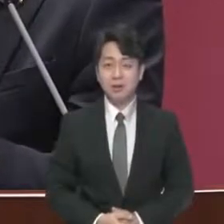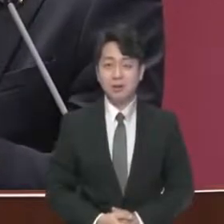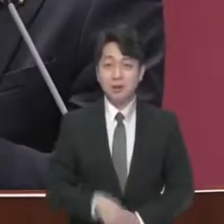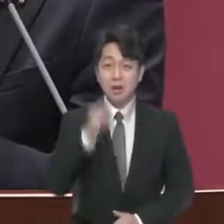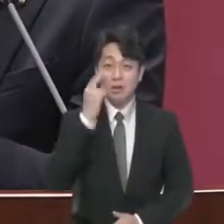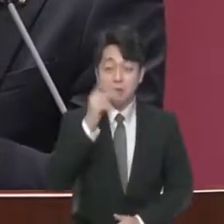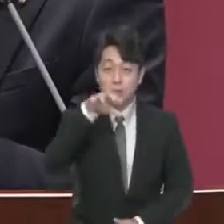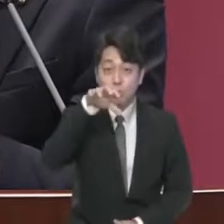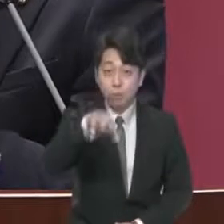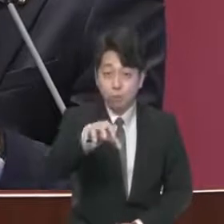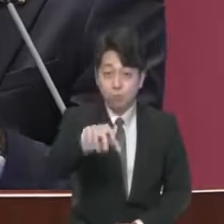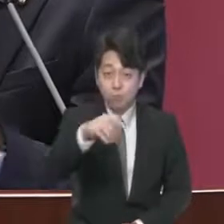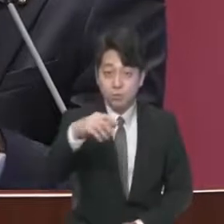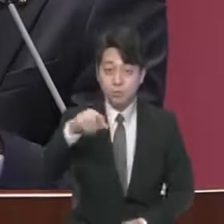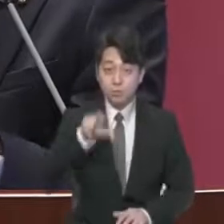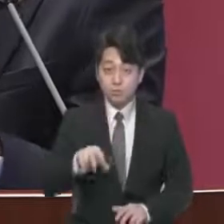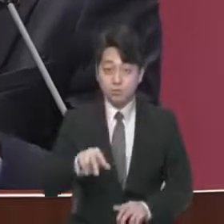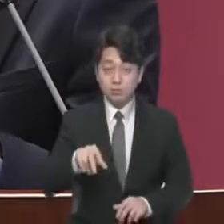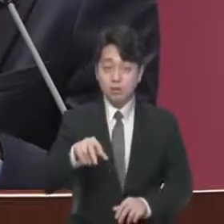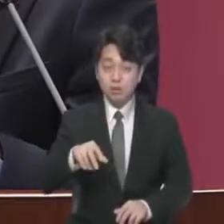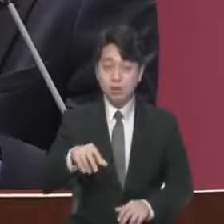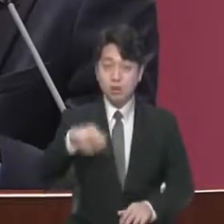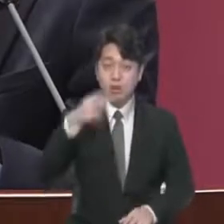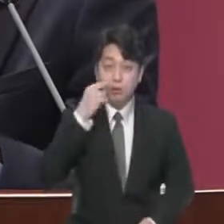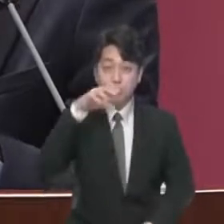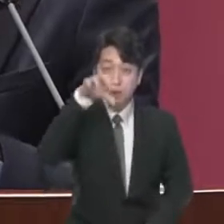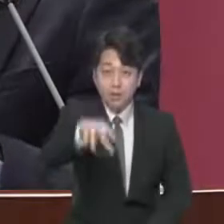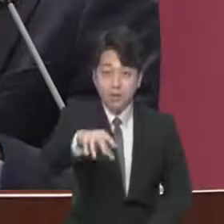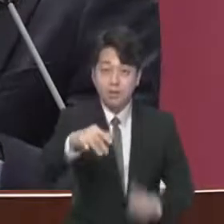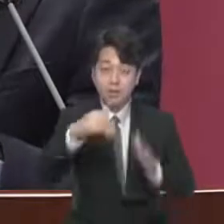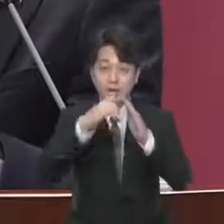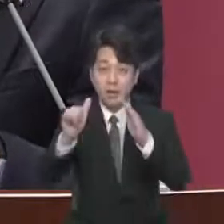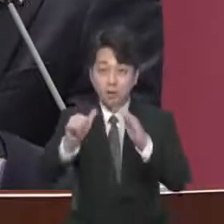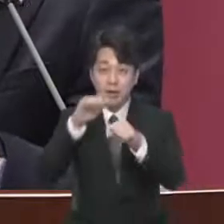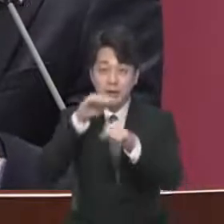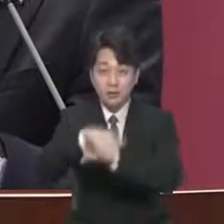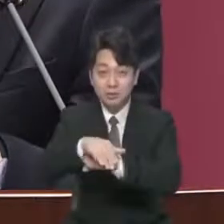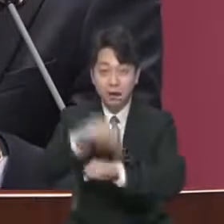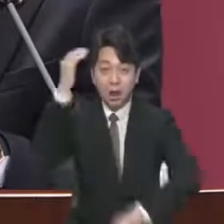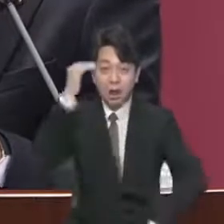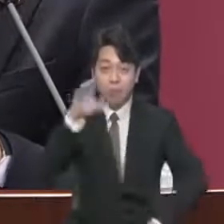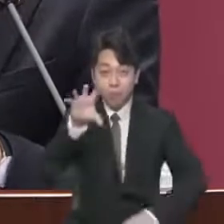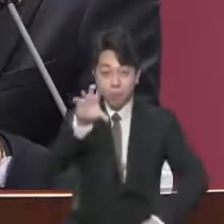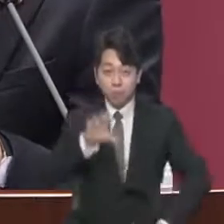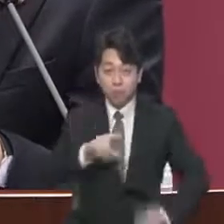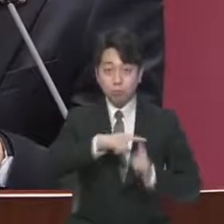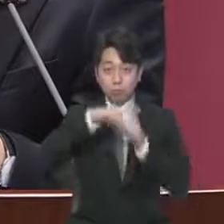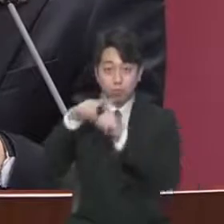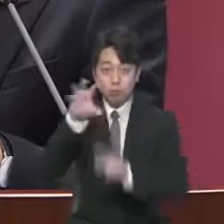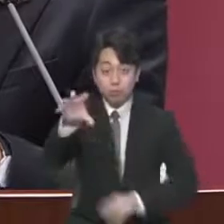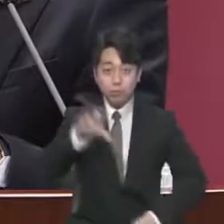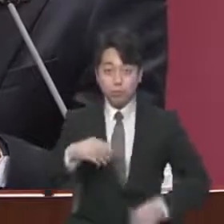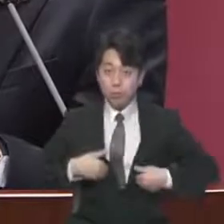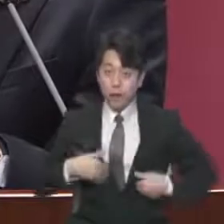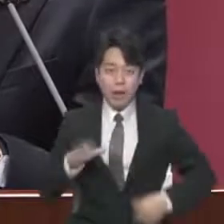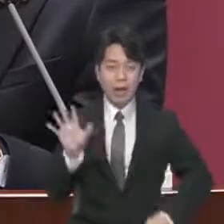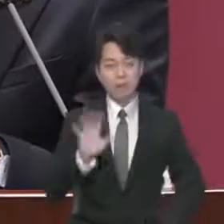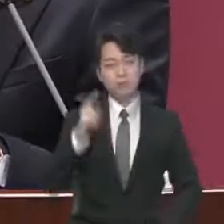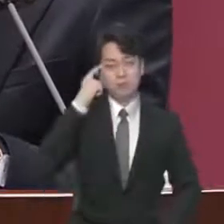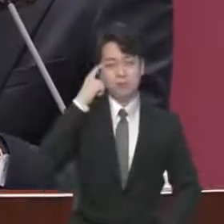같은 이런 유형까지 우리가 가족 형태로 받아들여야 한다. 그건 진짜 아닌 것 같고요. 그래서 우리나라 이